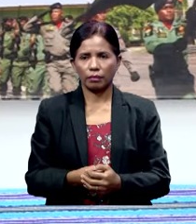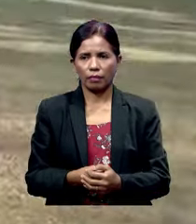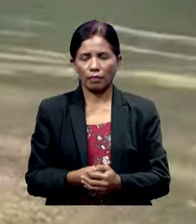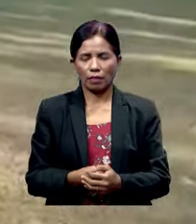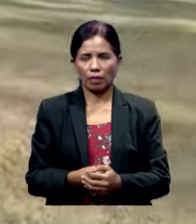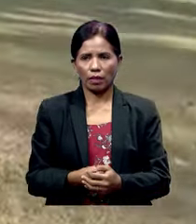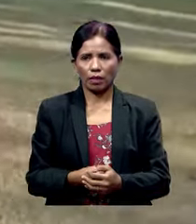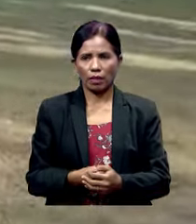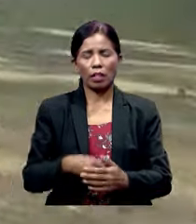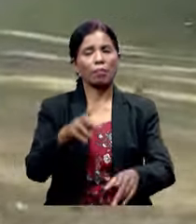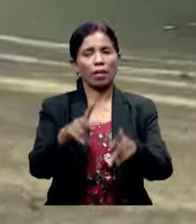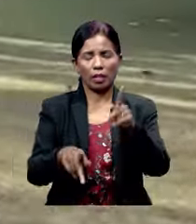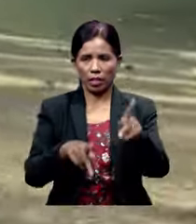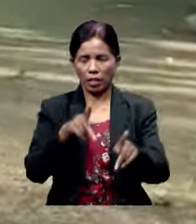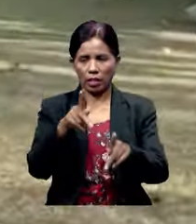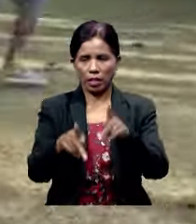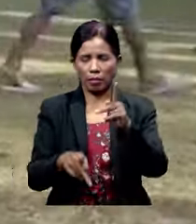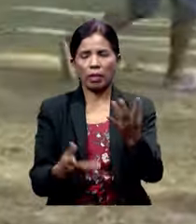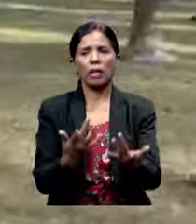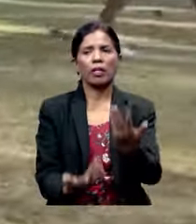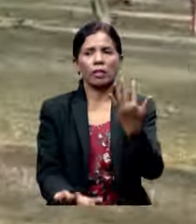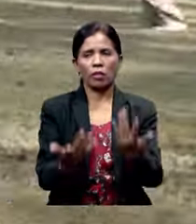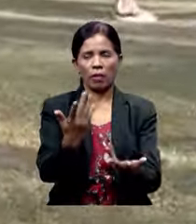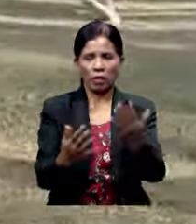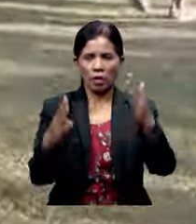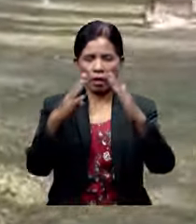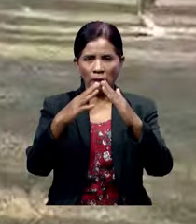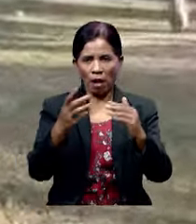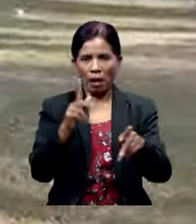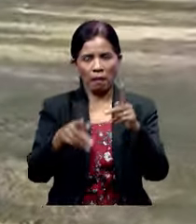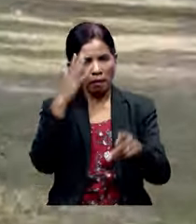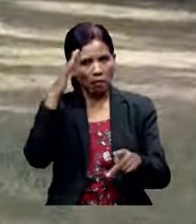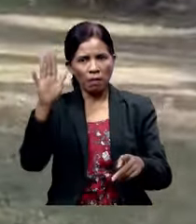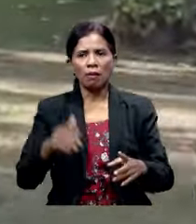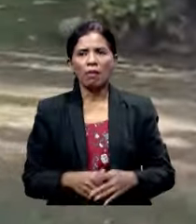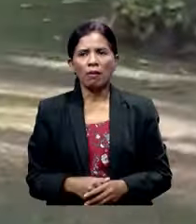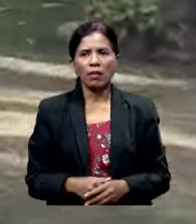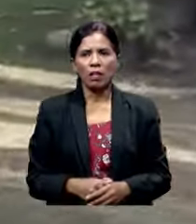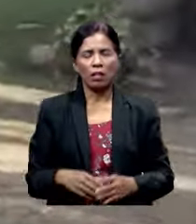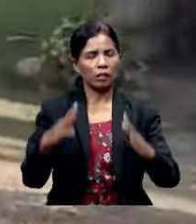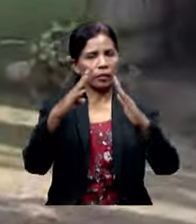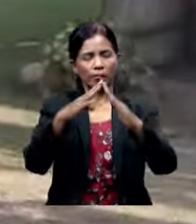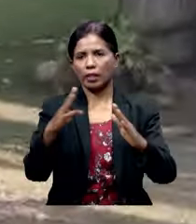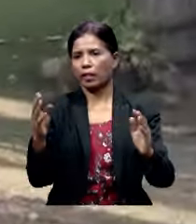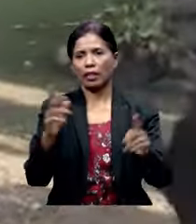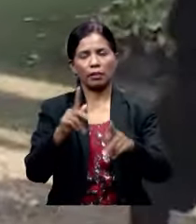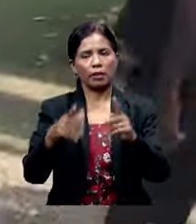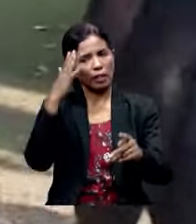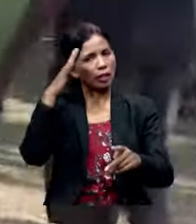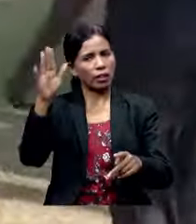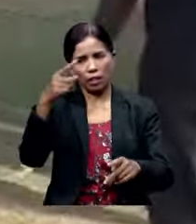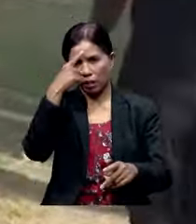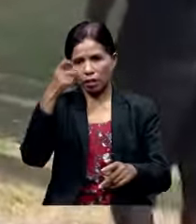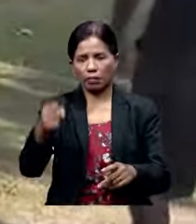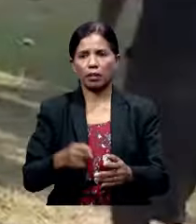suspeito ka Emmanuel Maxson umane desconhecido. Umana en rasik lahatene tamba